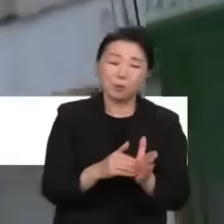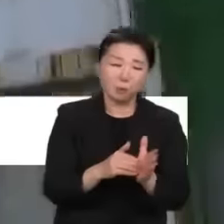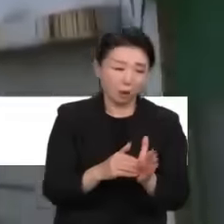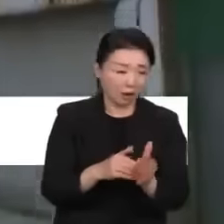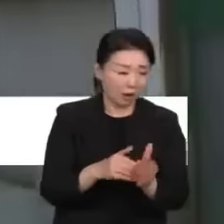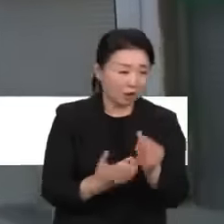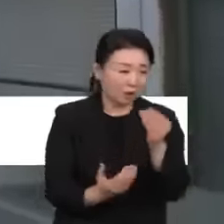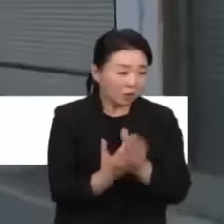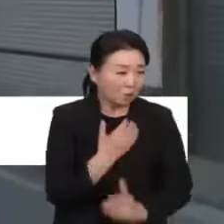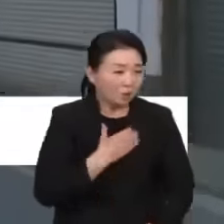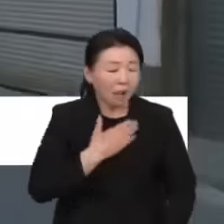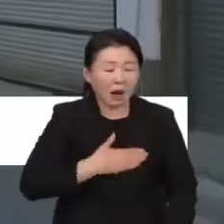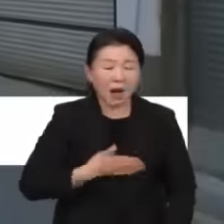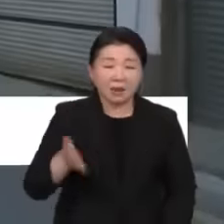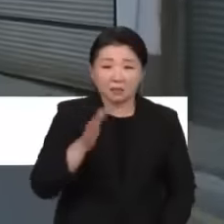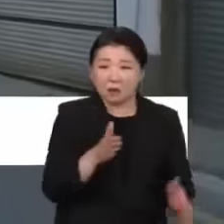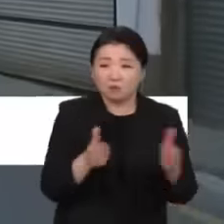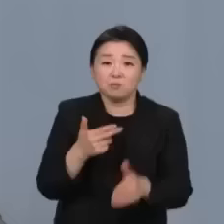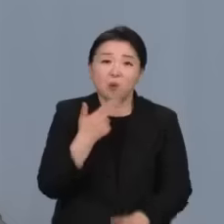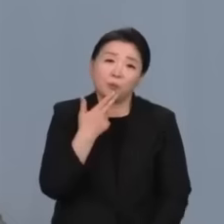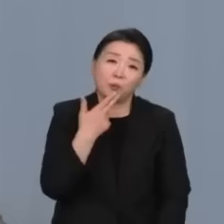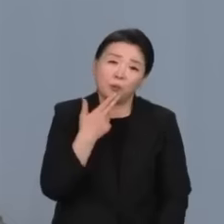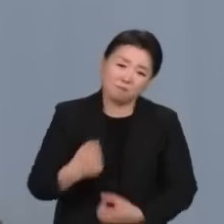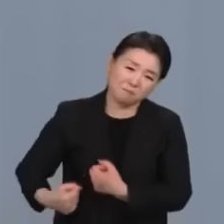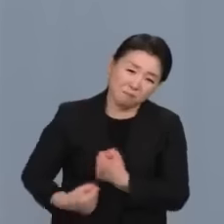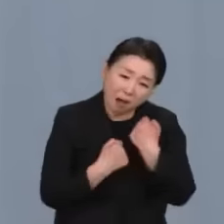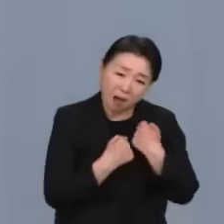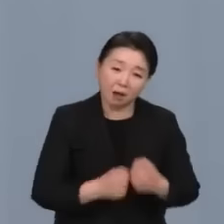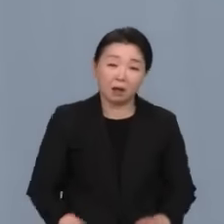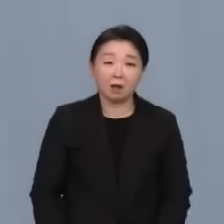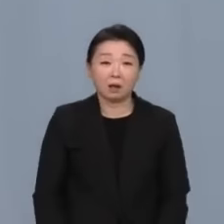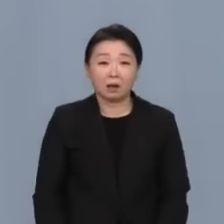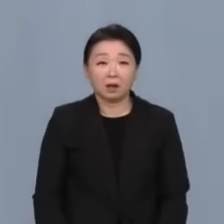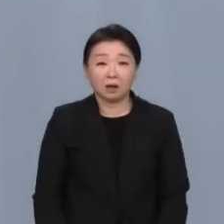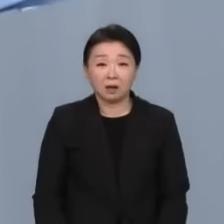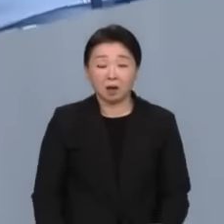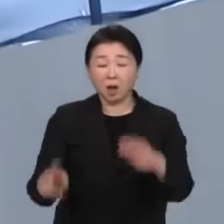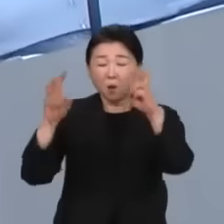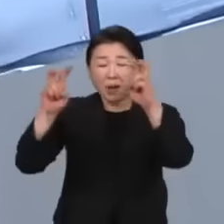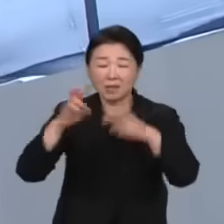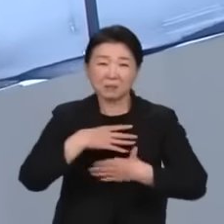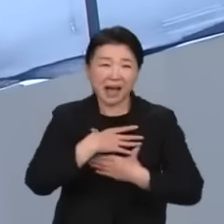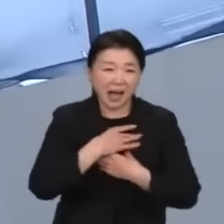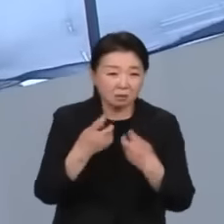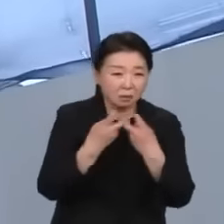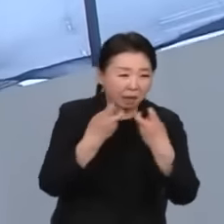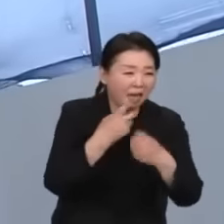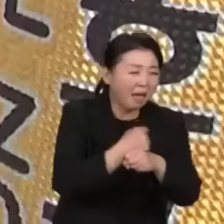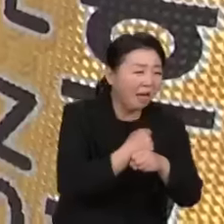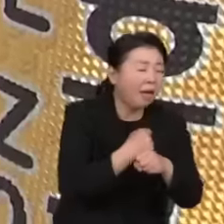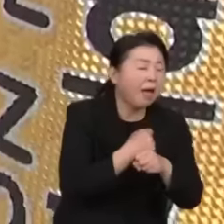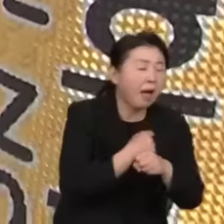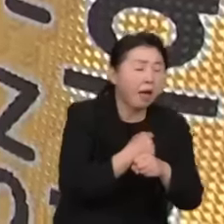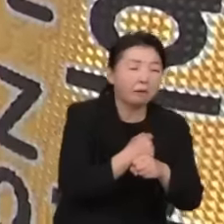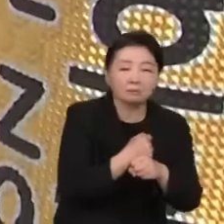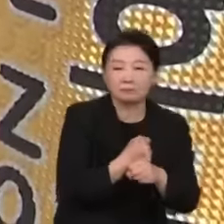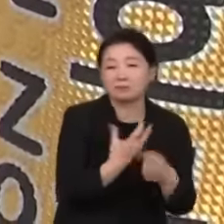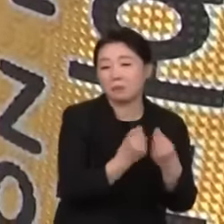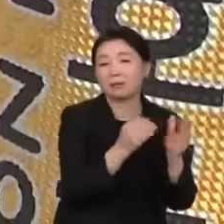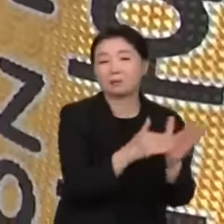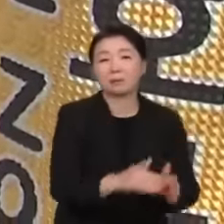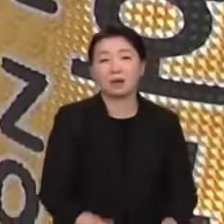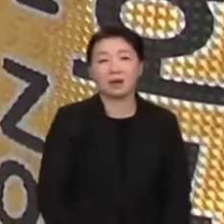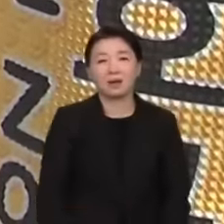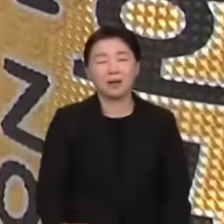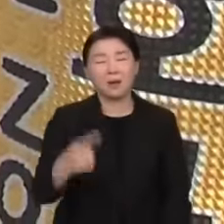알려져 있었지만 아무 대비를 안 한 겁니다. 시공 업체는 이제야 안전 대책을 마련하겠다고 했습니다. 언제나처럼